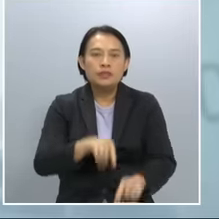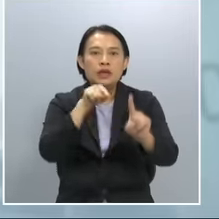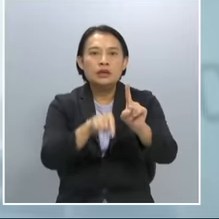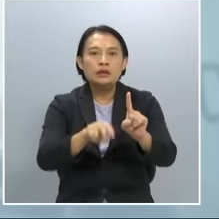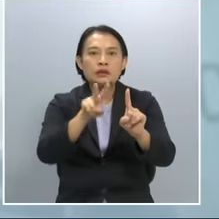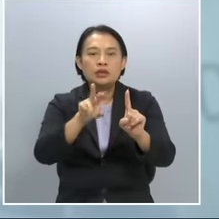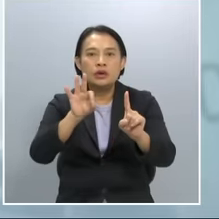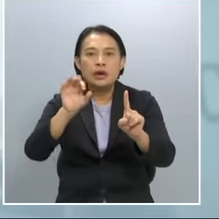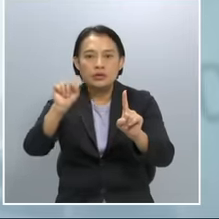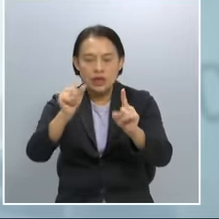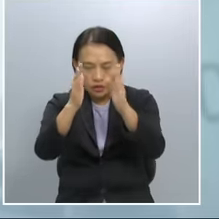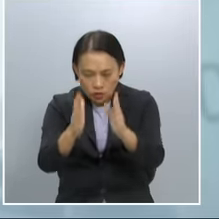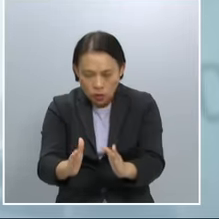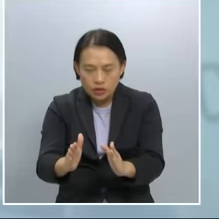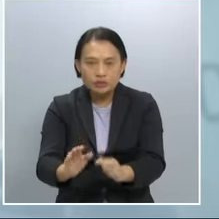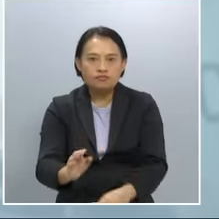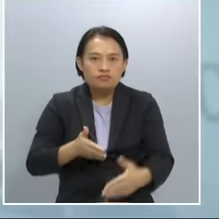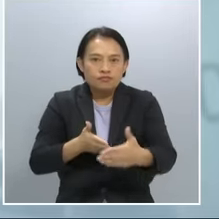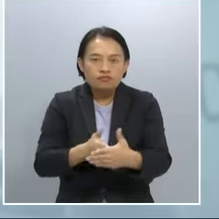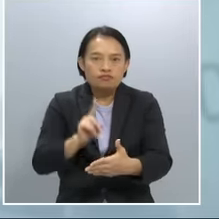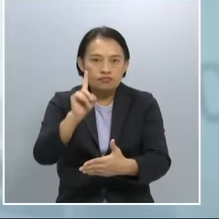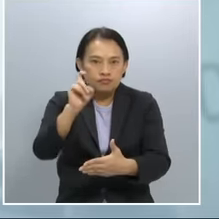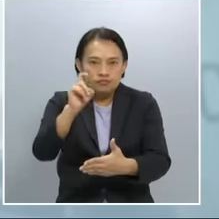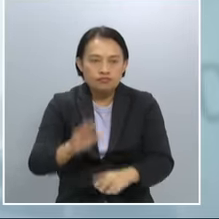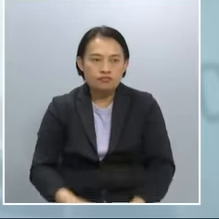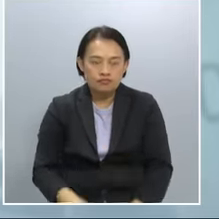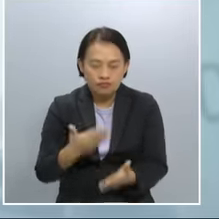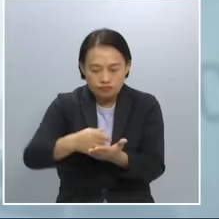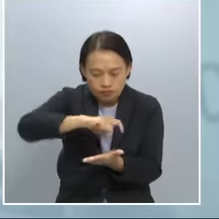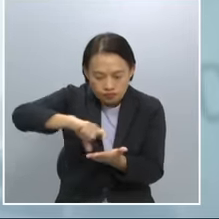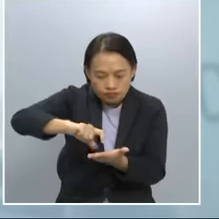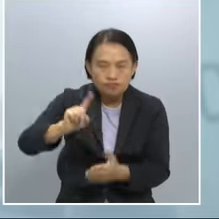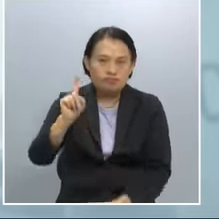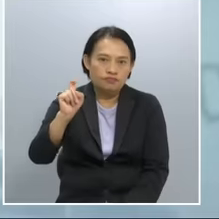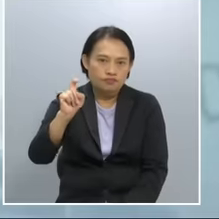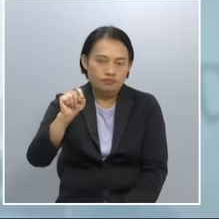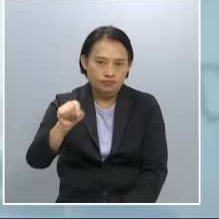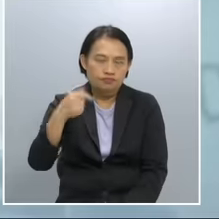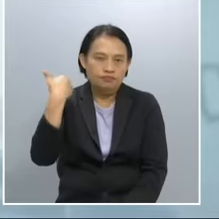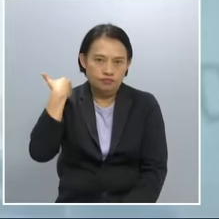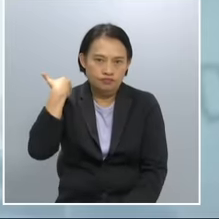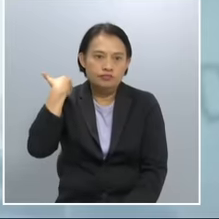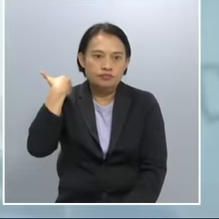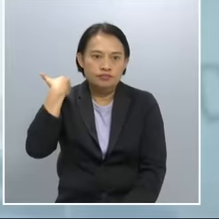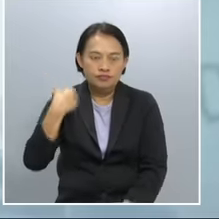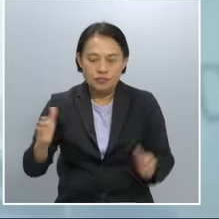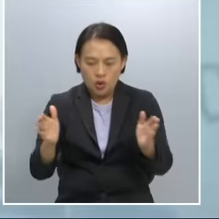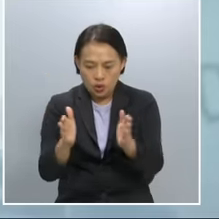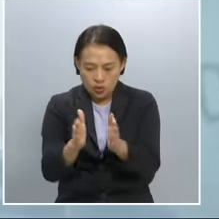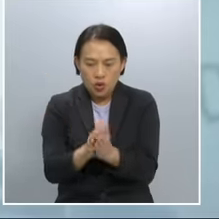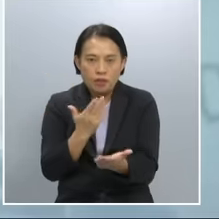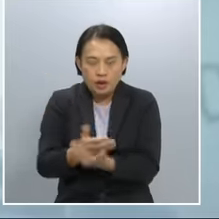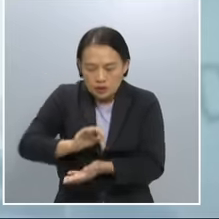ายทำให้ยอดสะสมของการโอนเงินไม่สำเร็จรวมทั้งหมดเนี่ยนะฮะท่านผู้ชมฮะยอดสะส